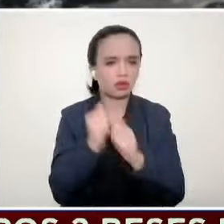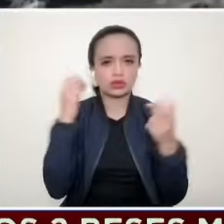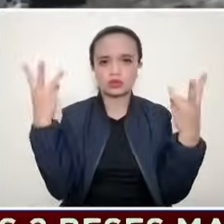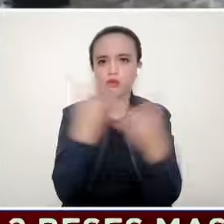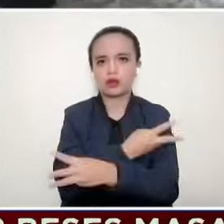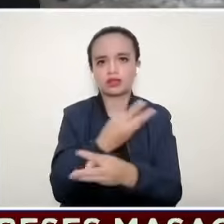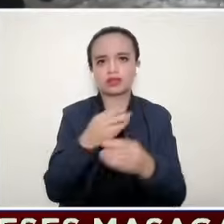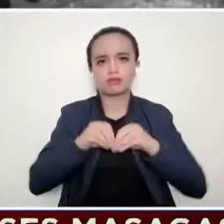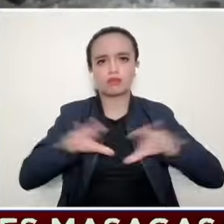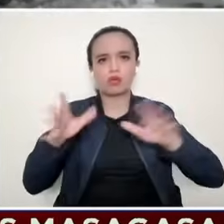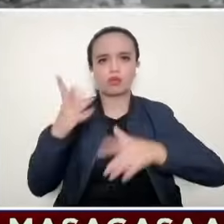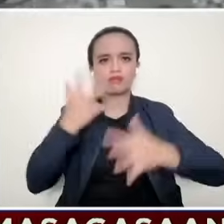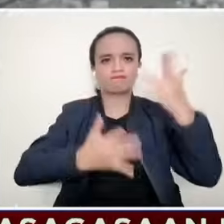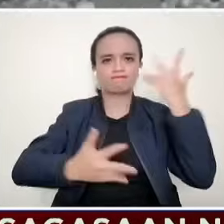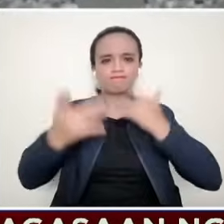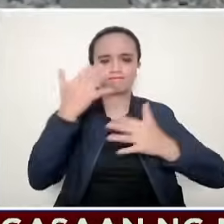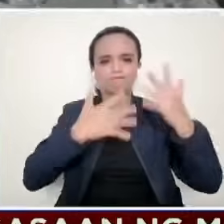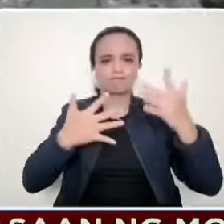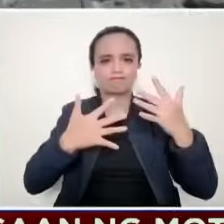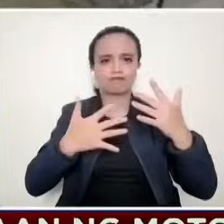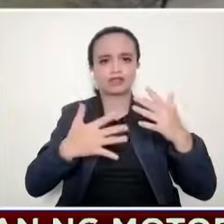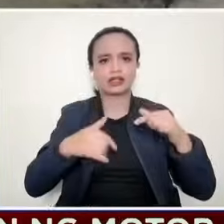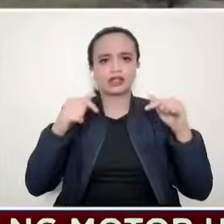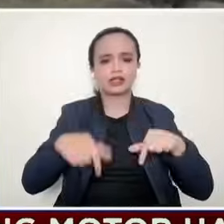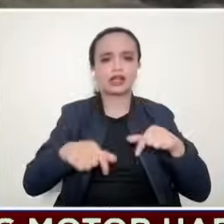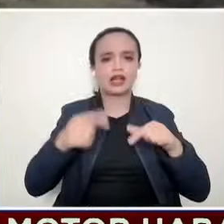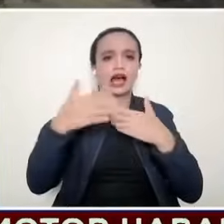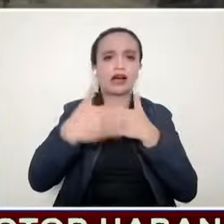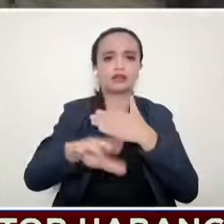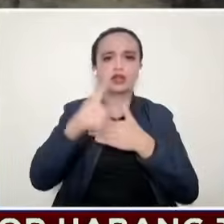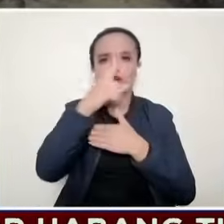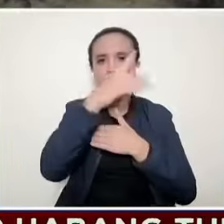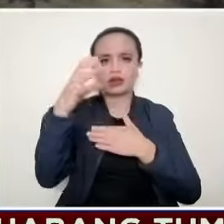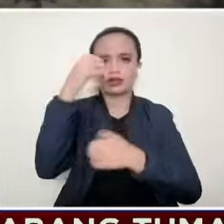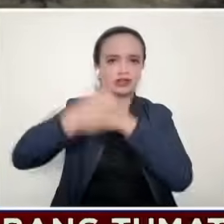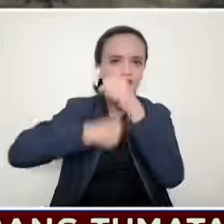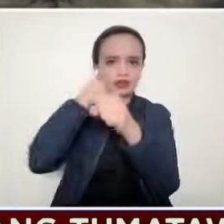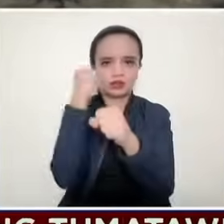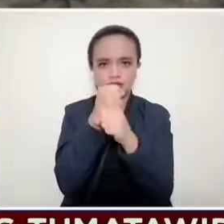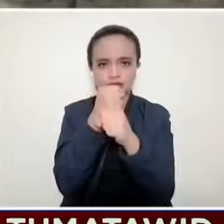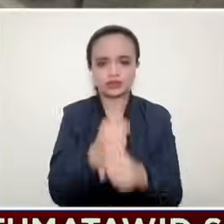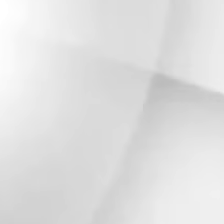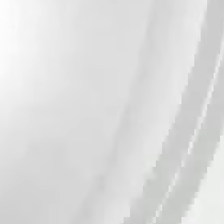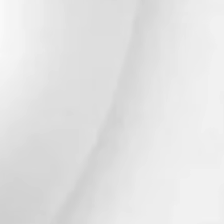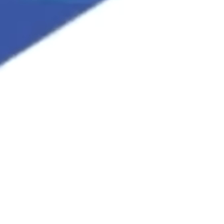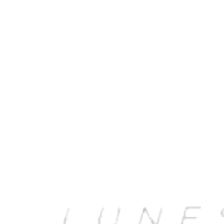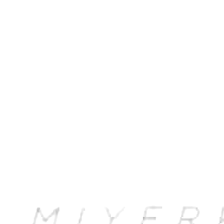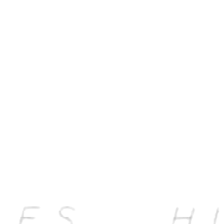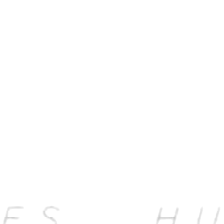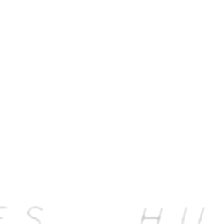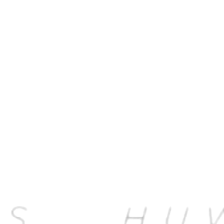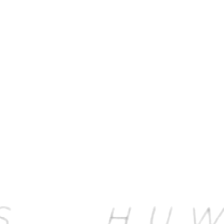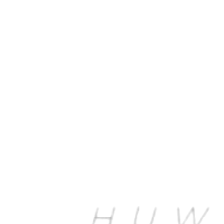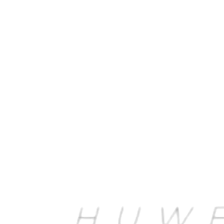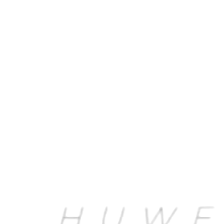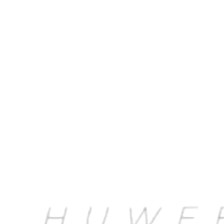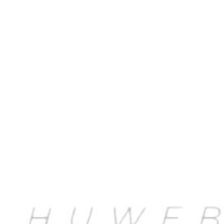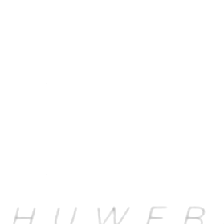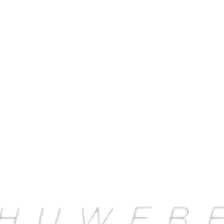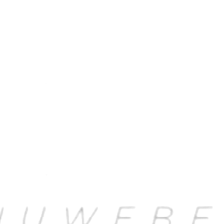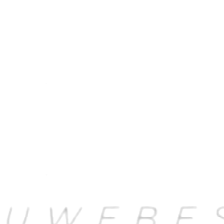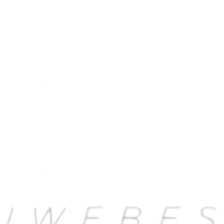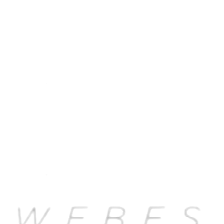sa Amerika sa huling 100 taon. TJ Manotok, ABS-CBN News. Tuloy-tuloy po ang